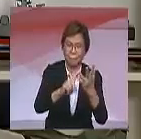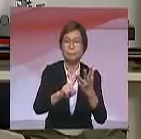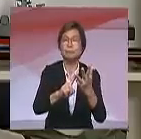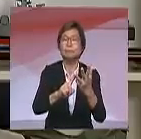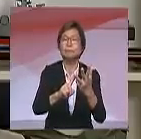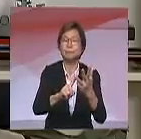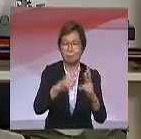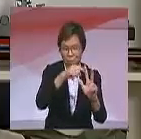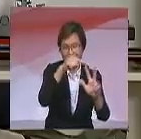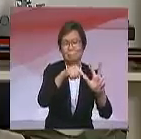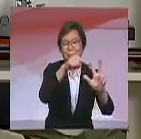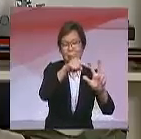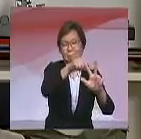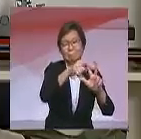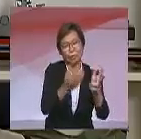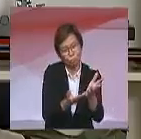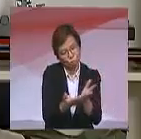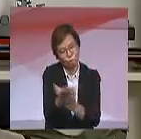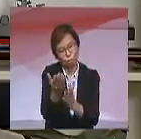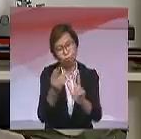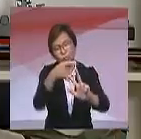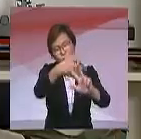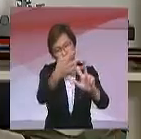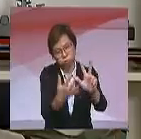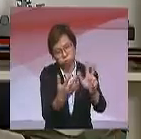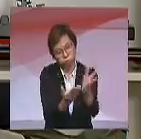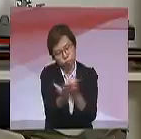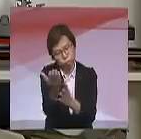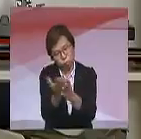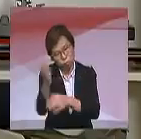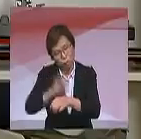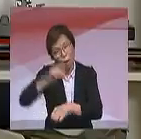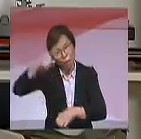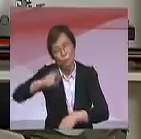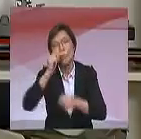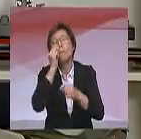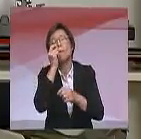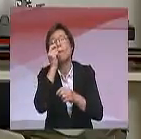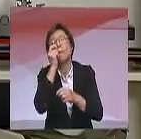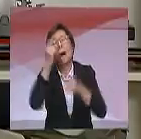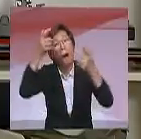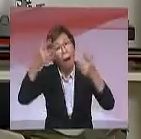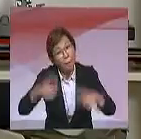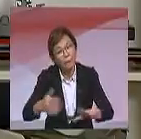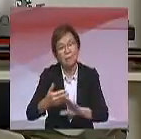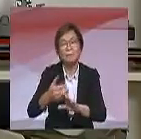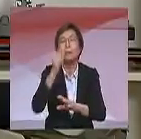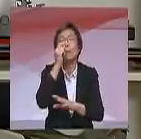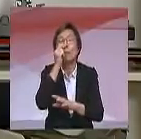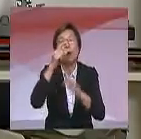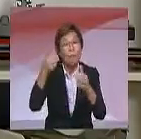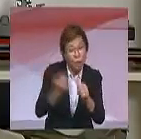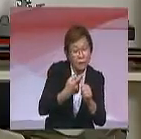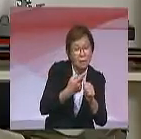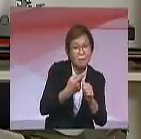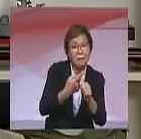mereka perlu terus bekerja. Jadi mereka perlu membuat swab test sebelum mereka bekerja.